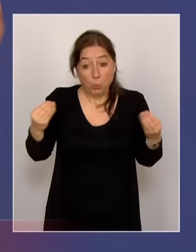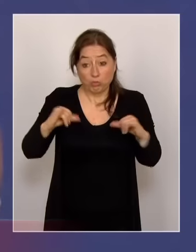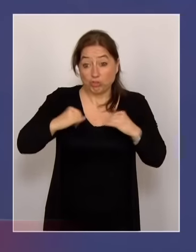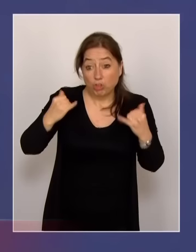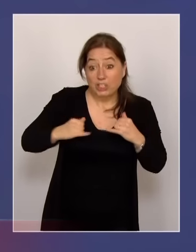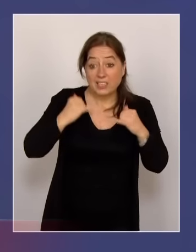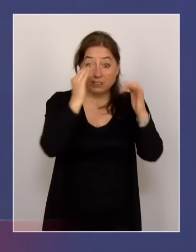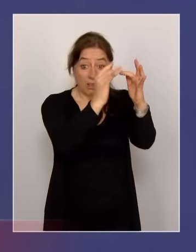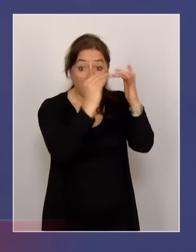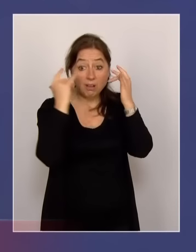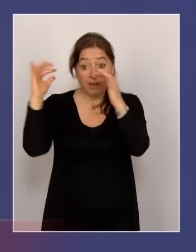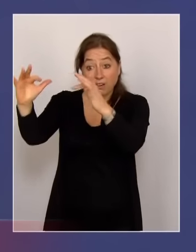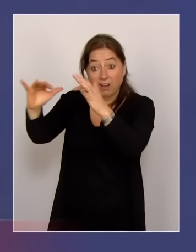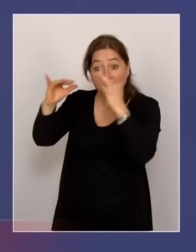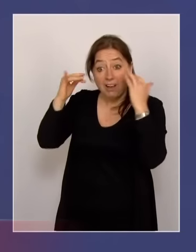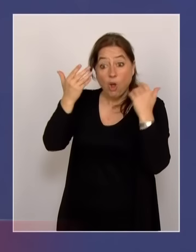Ce qui ne nous permet pas de construire l'avenir.